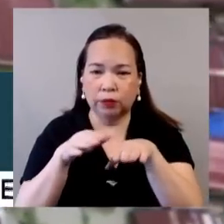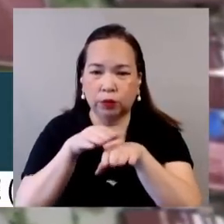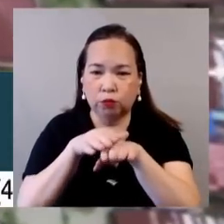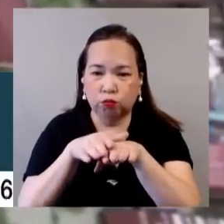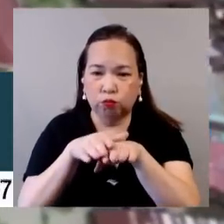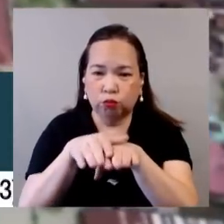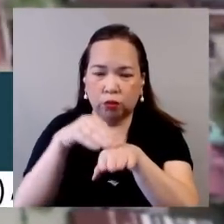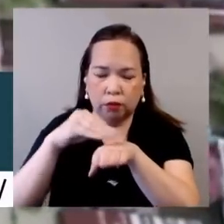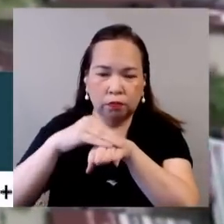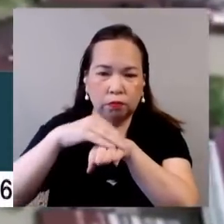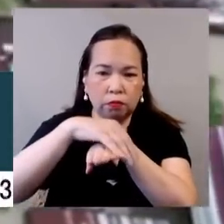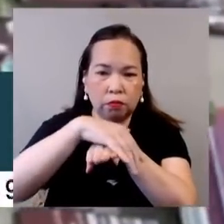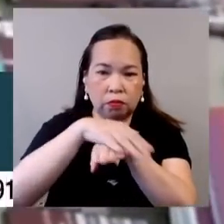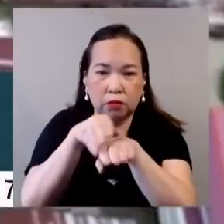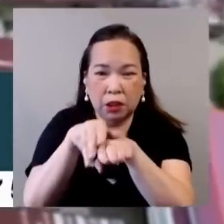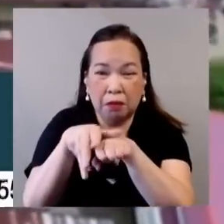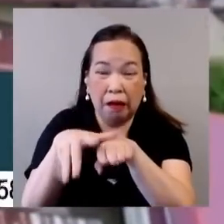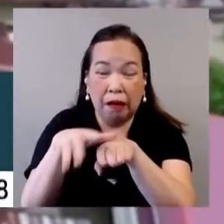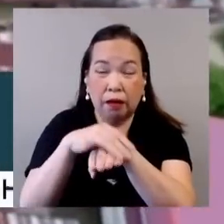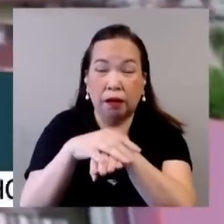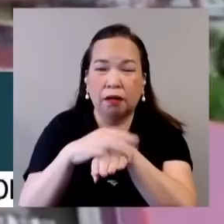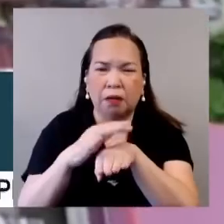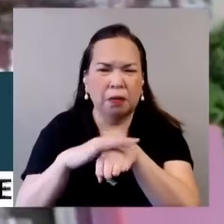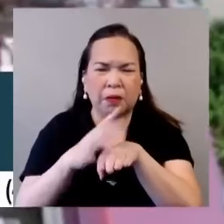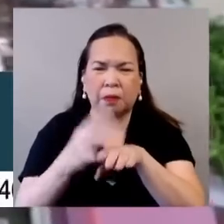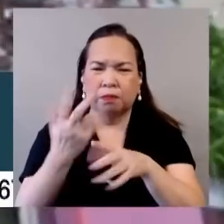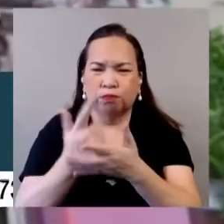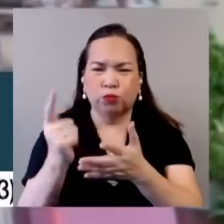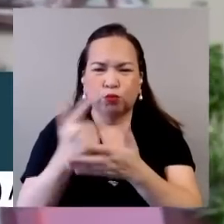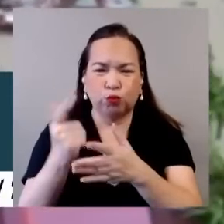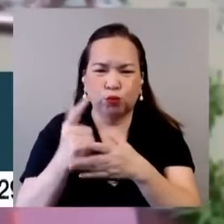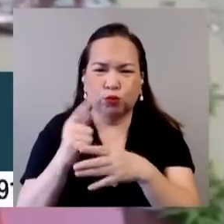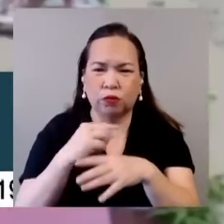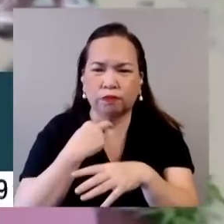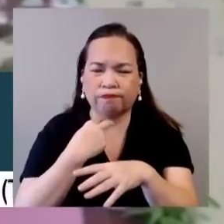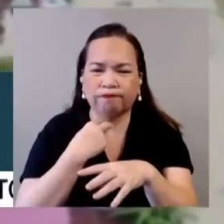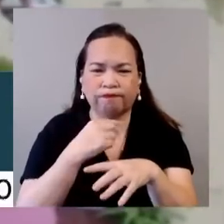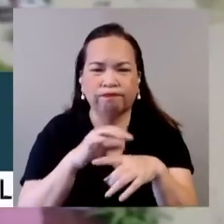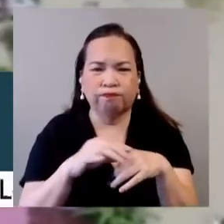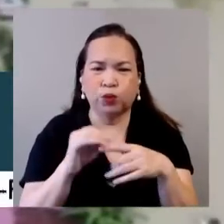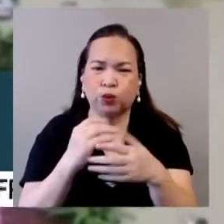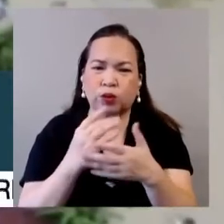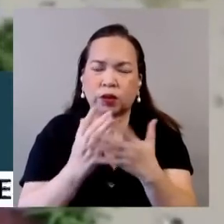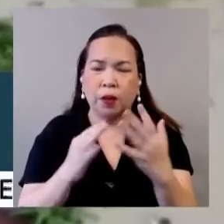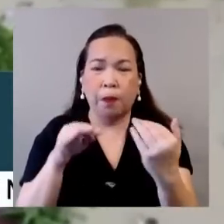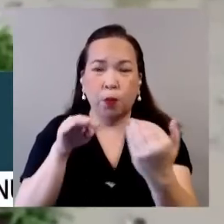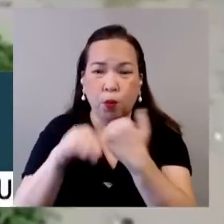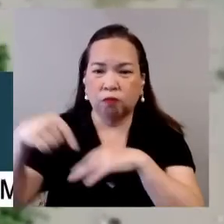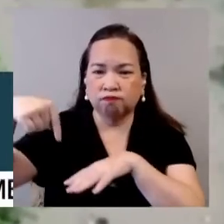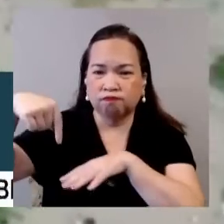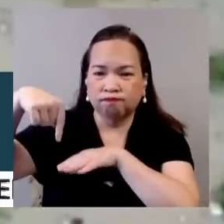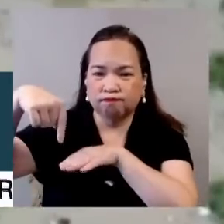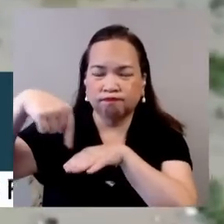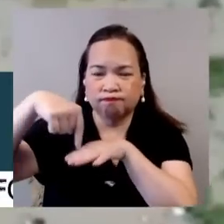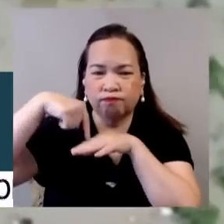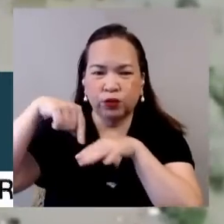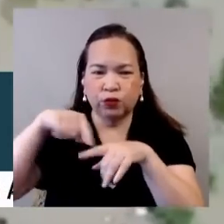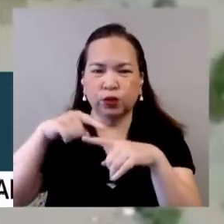po ng basura o ng ibang mga or meron po mga kalsadang ginagawa na baka yung mga debris